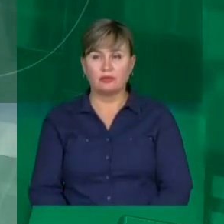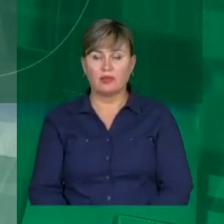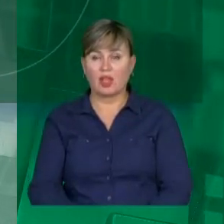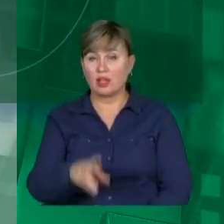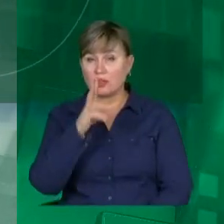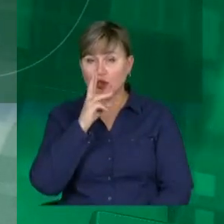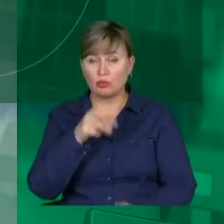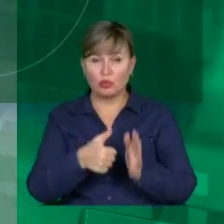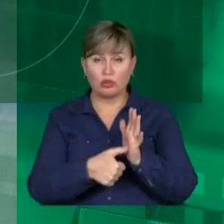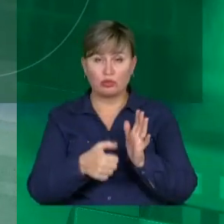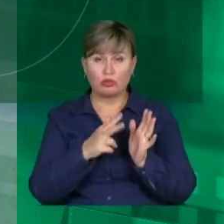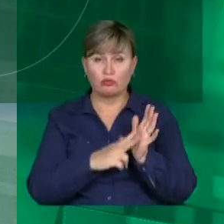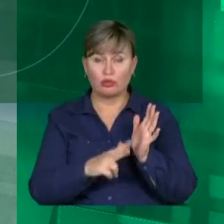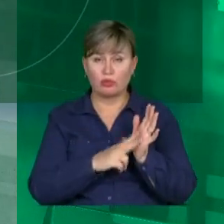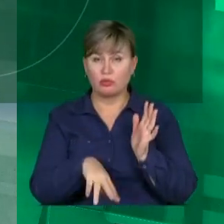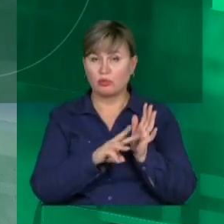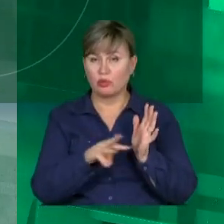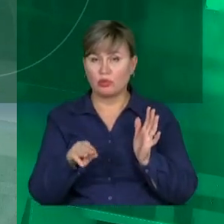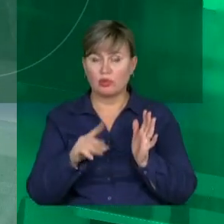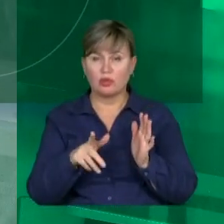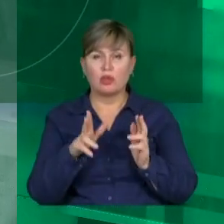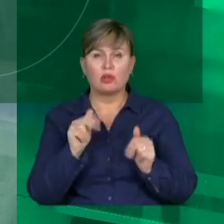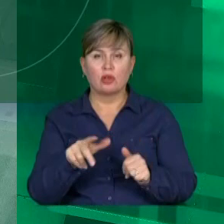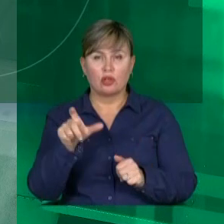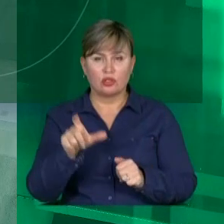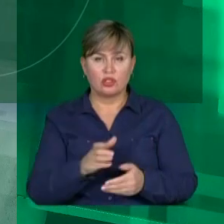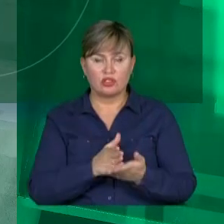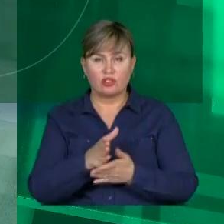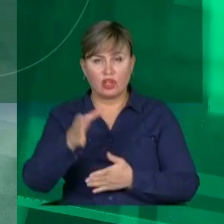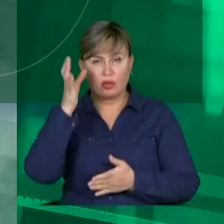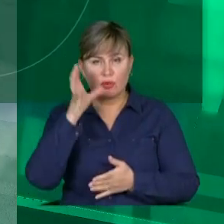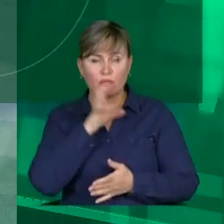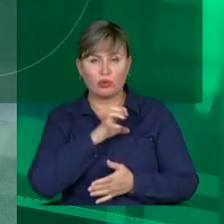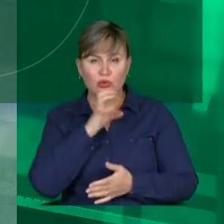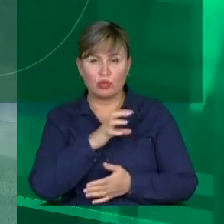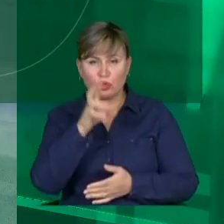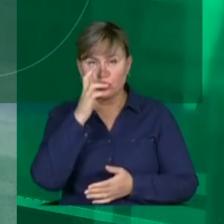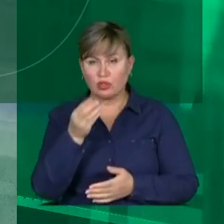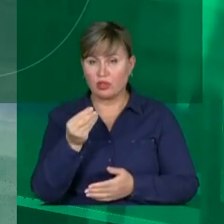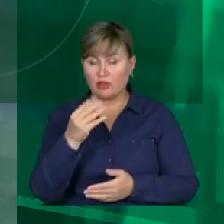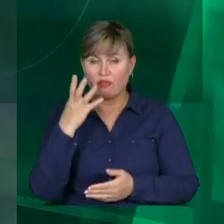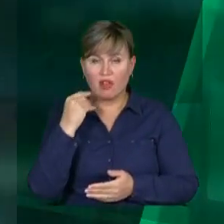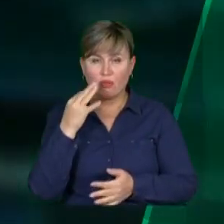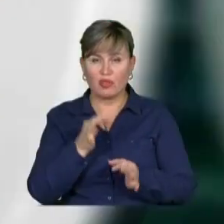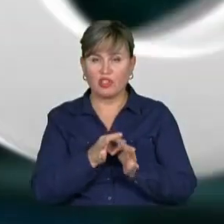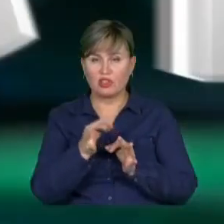Зарплаты в 680 миллионов тенге. Как сотрудник сферы образования похищал государственные деньги в Алматинской